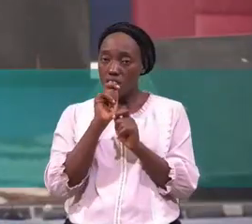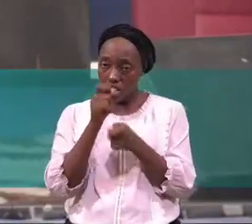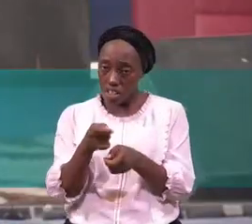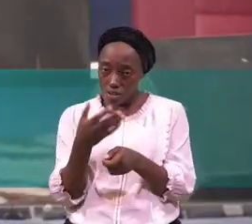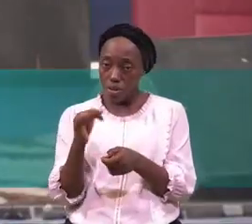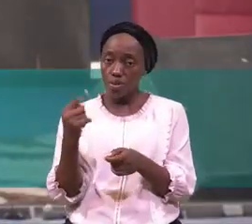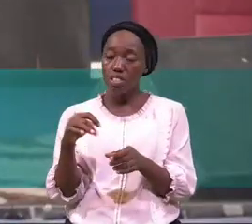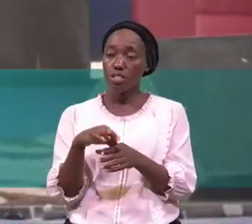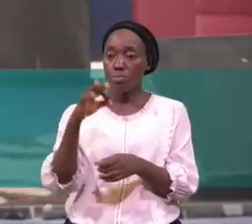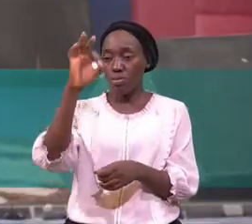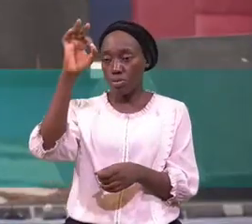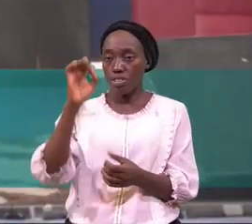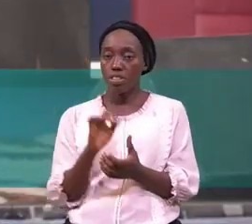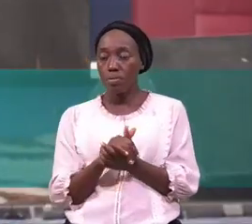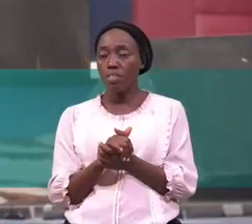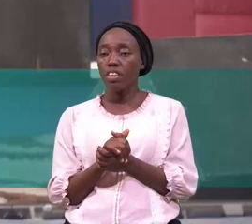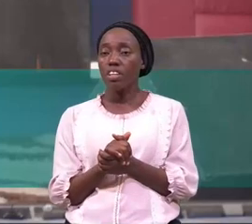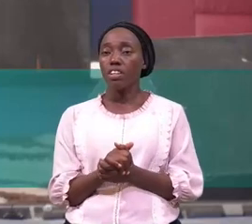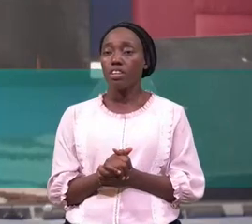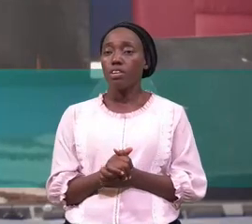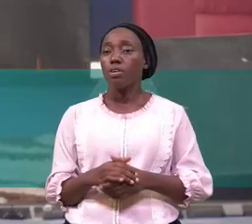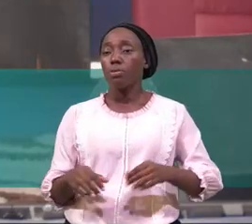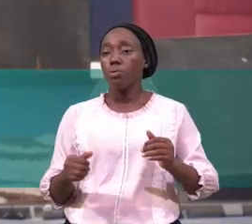Il y a les dons de l'Esprit.